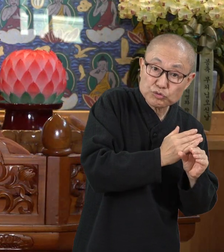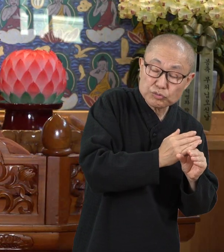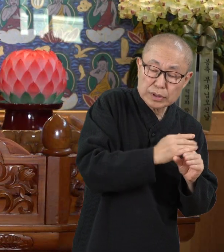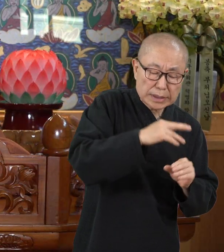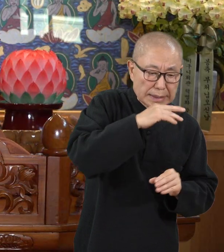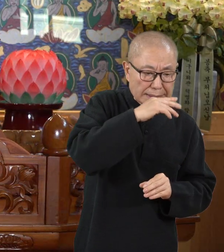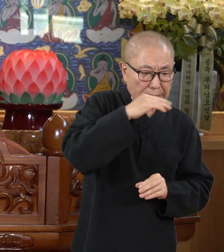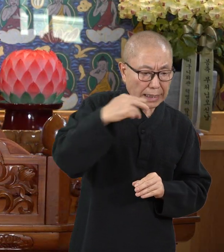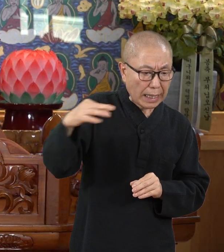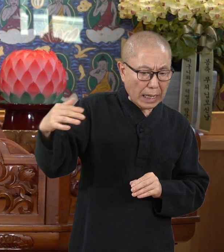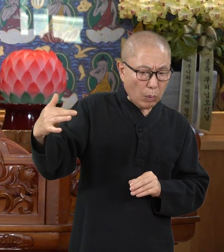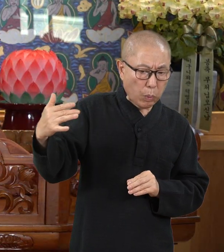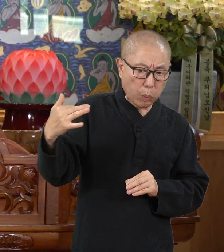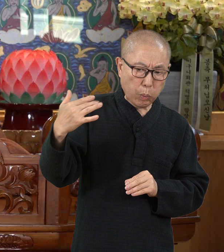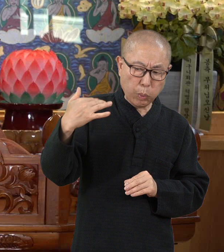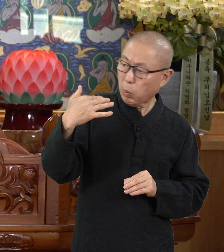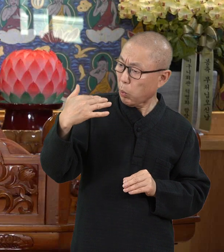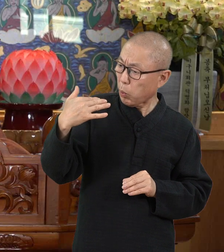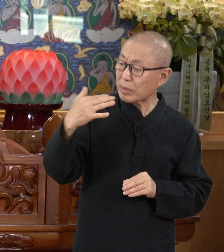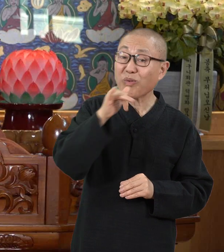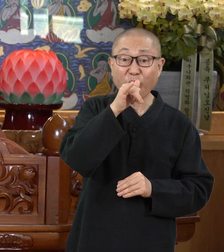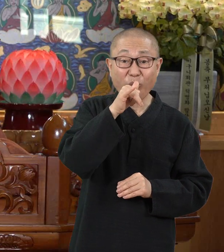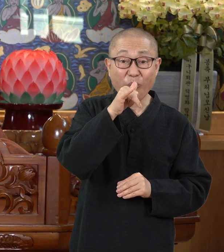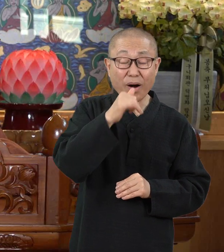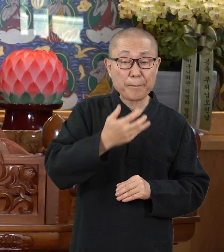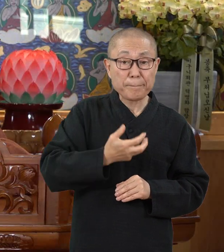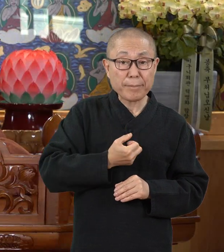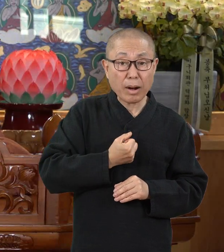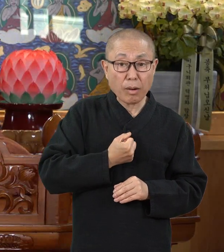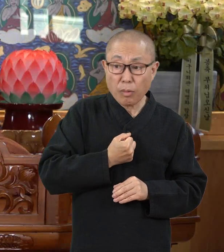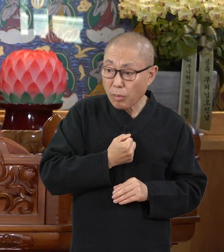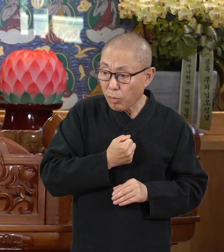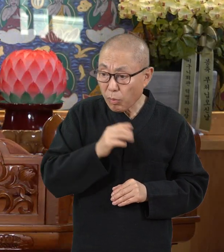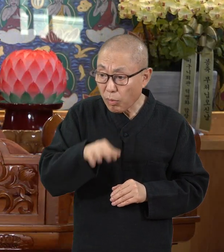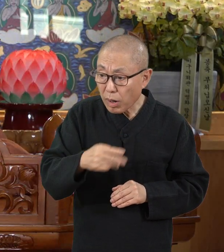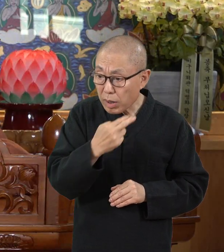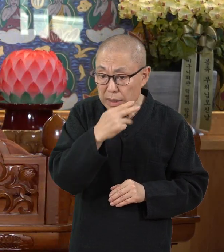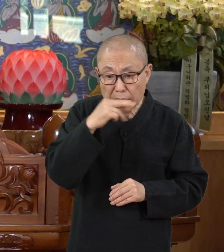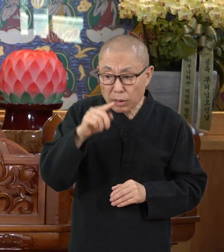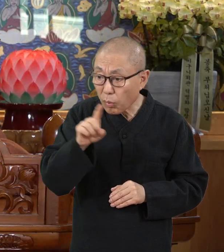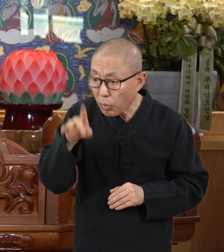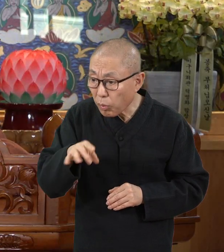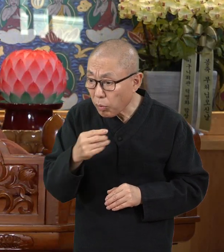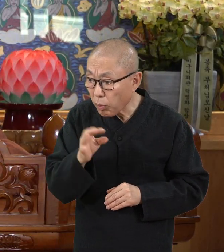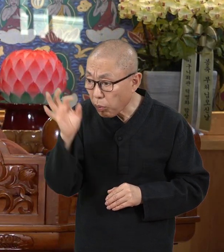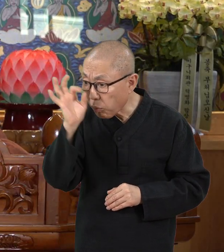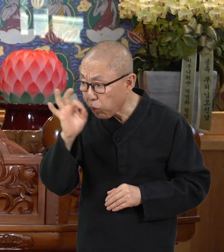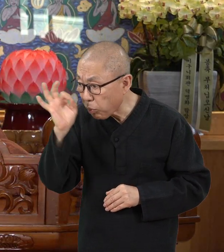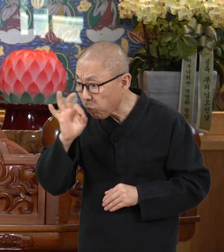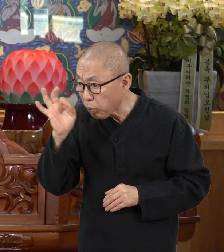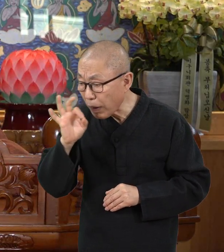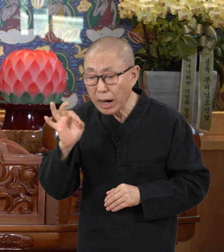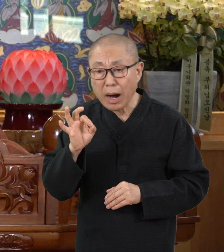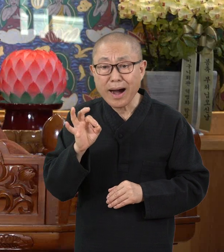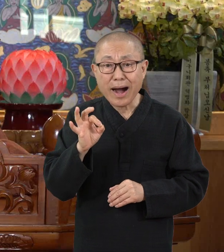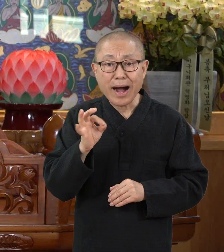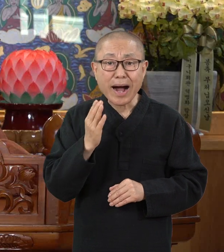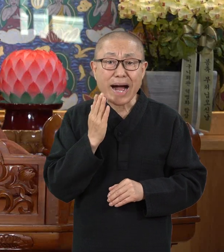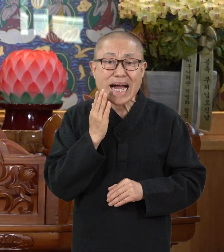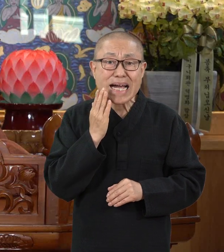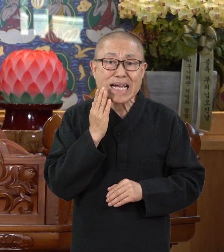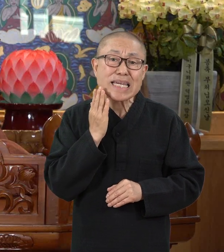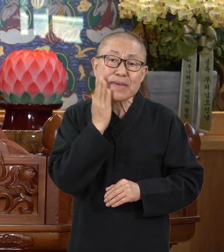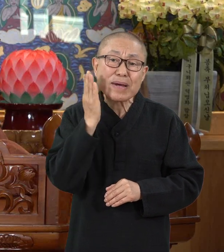향기가 확 오는 거예요. 그래서 깜짝 놀라서 어디서 향기가 나오지 그랬더니 다 마르고